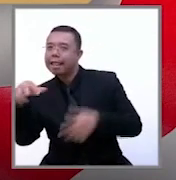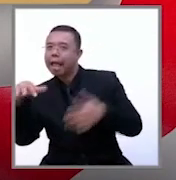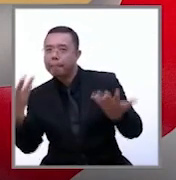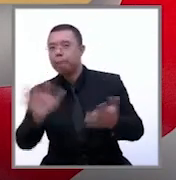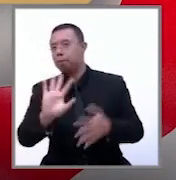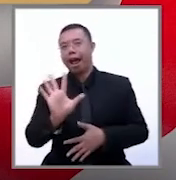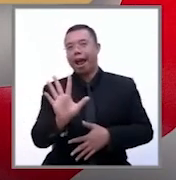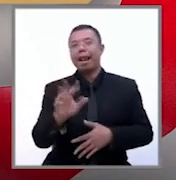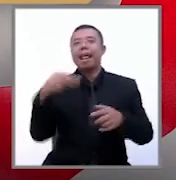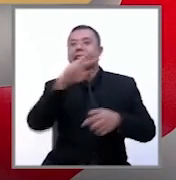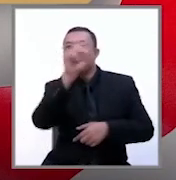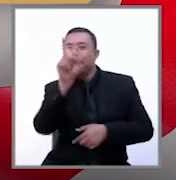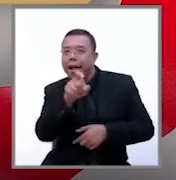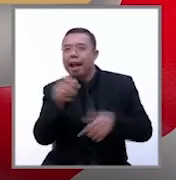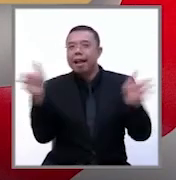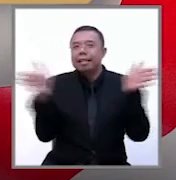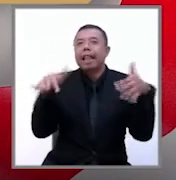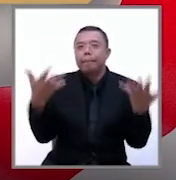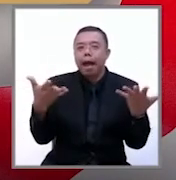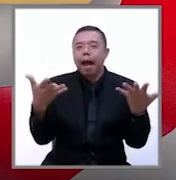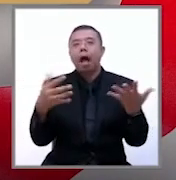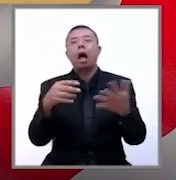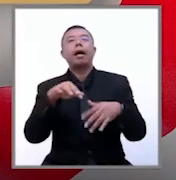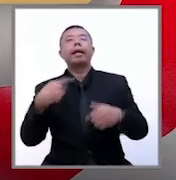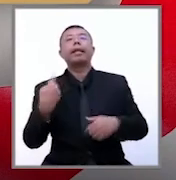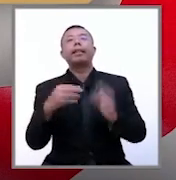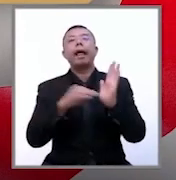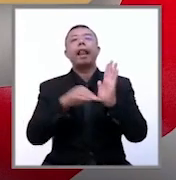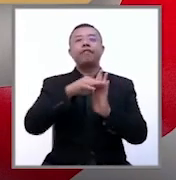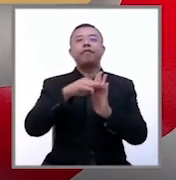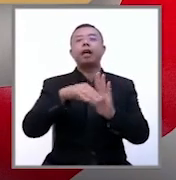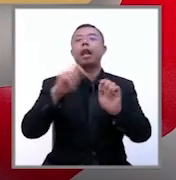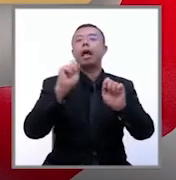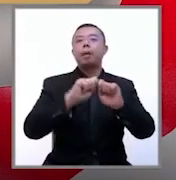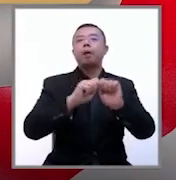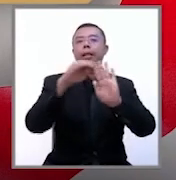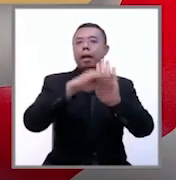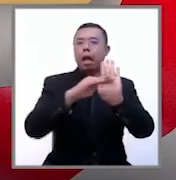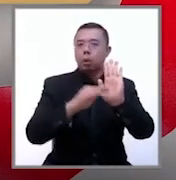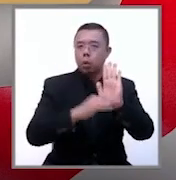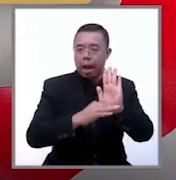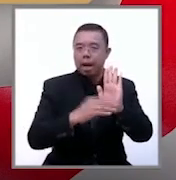tebak-tebakan singkatan kita levelnya adalah pol dan